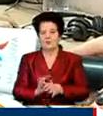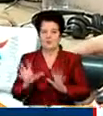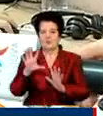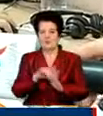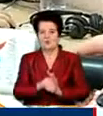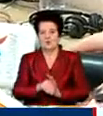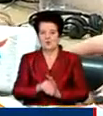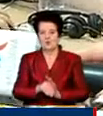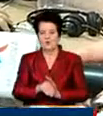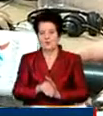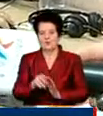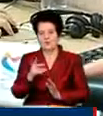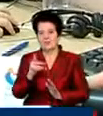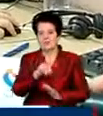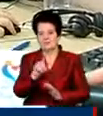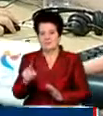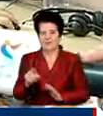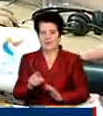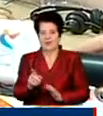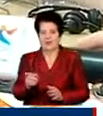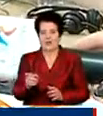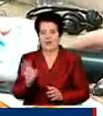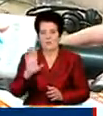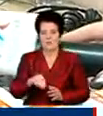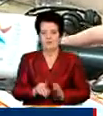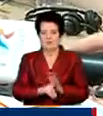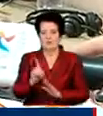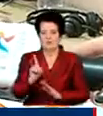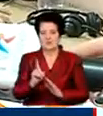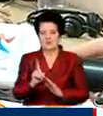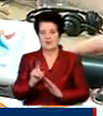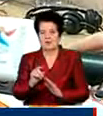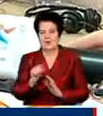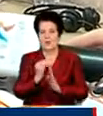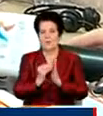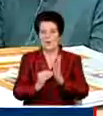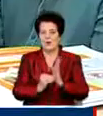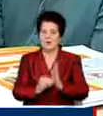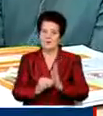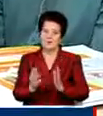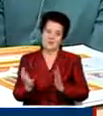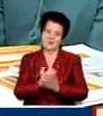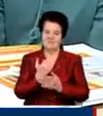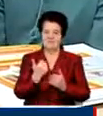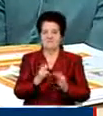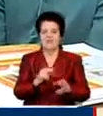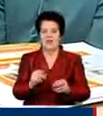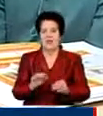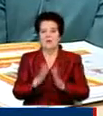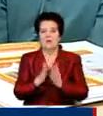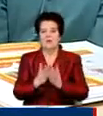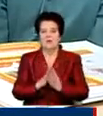introducem diferite lucruri în ele, iar apoi pornim program și iese un mini-joc. Totul s-a întâmplat în